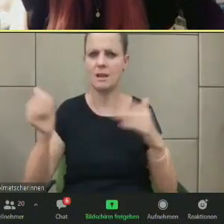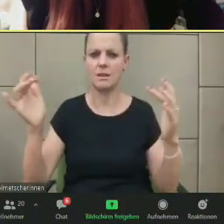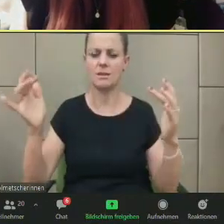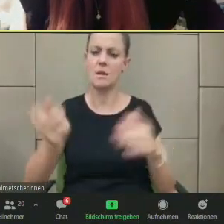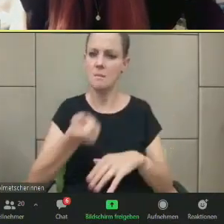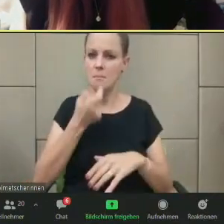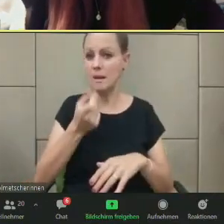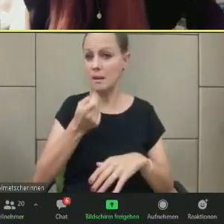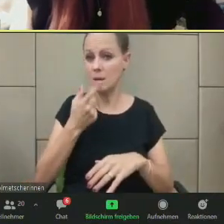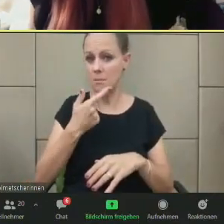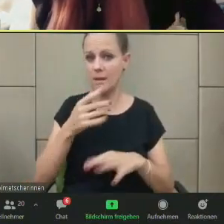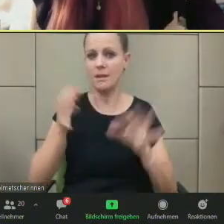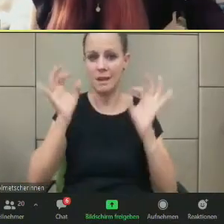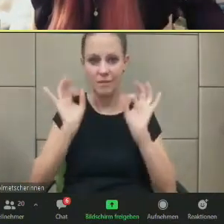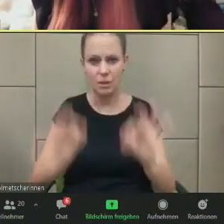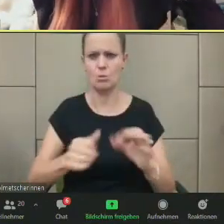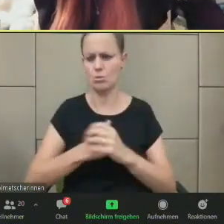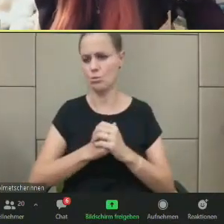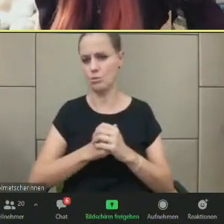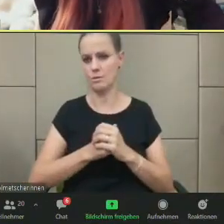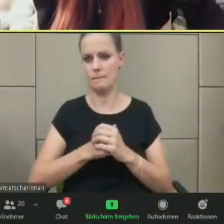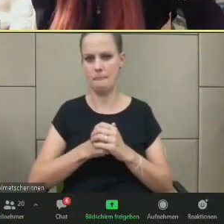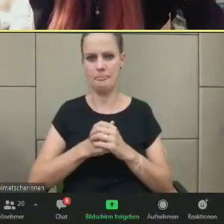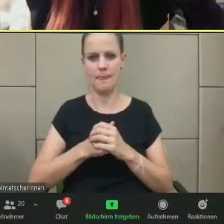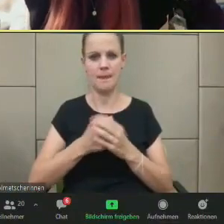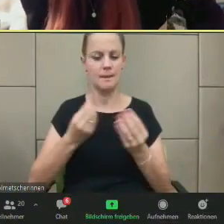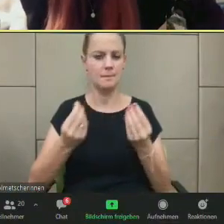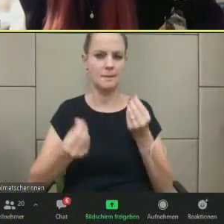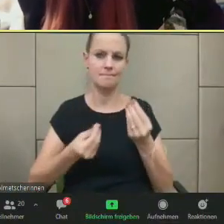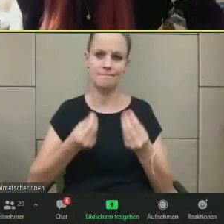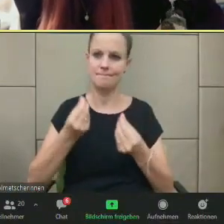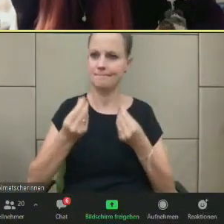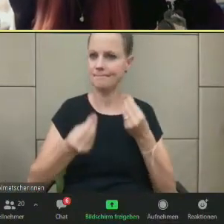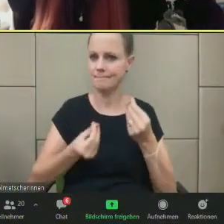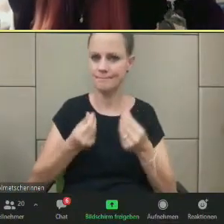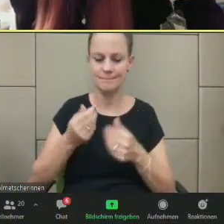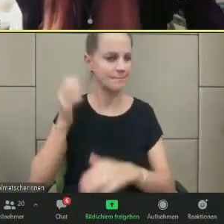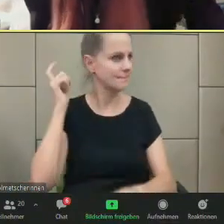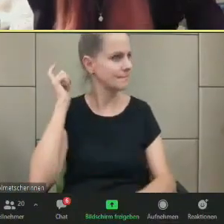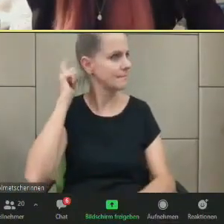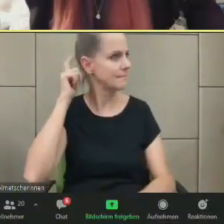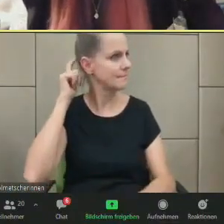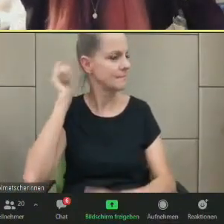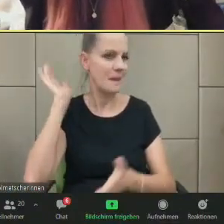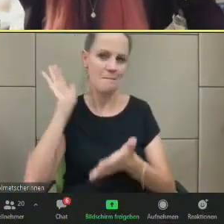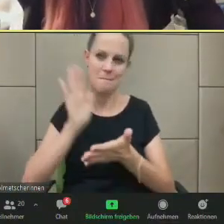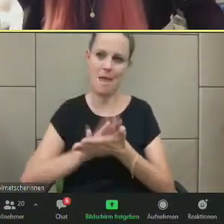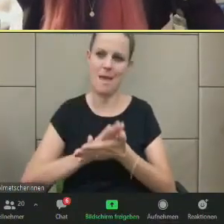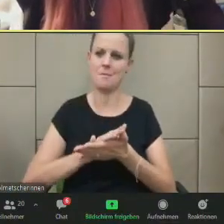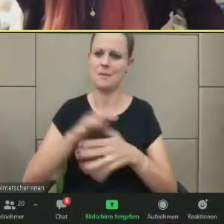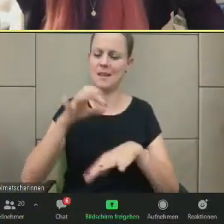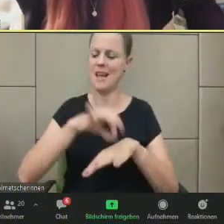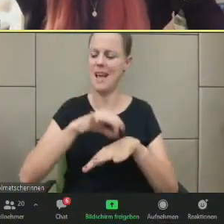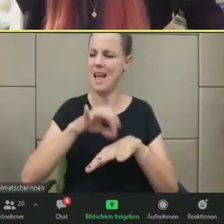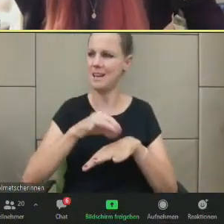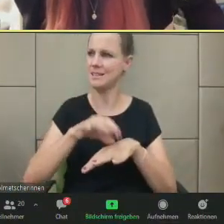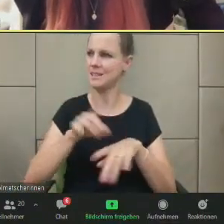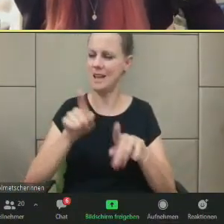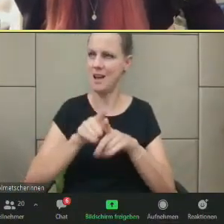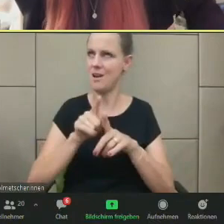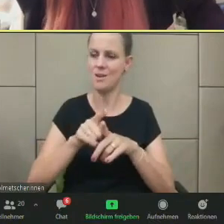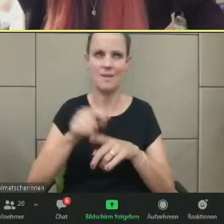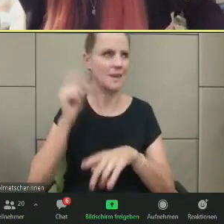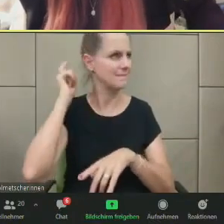wird es wieder gut. Aber irgendwie ist diese Geschichte in meinem Hinterkopf geblieben. Dieser Arzt ist in meinem Hinterkopf geblieben. Und